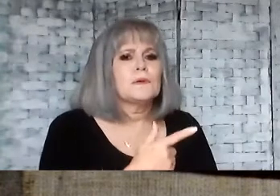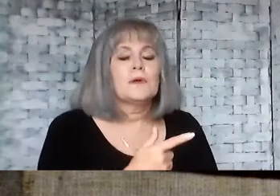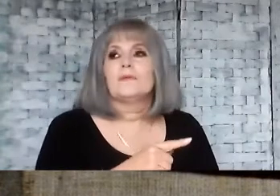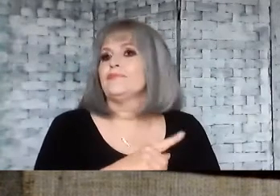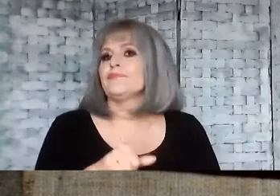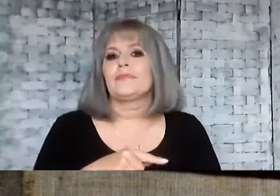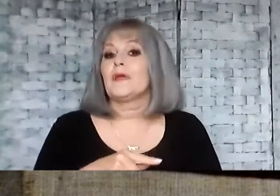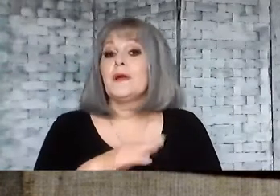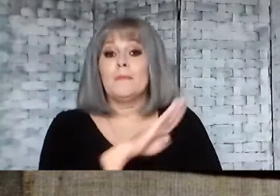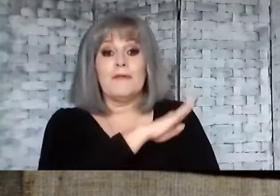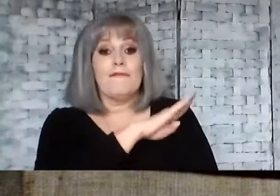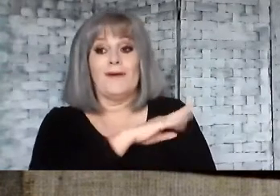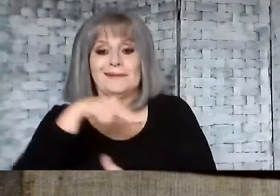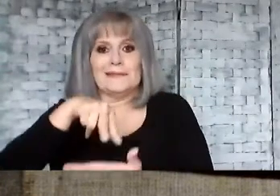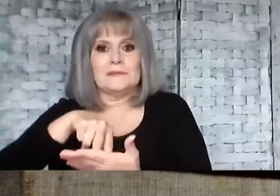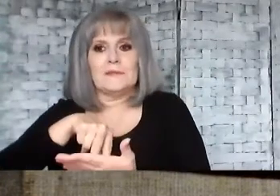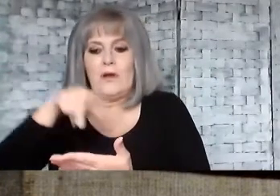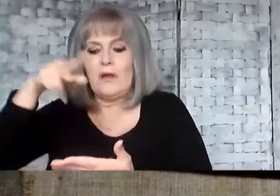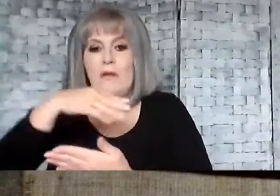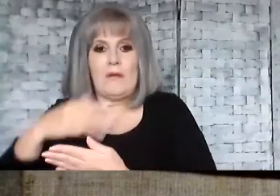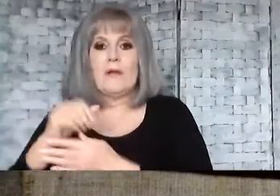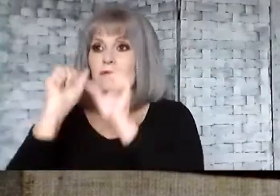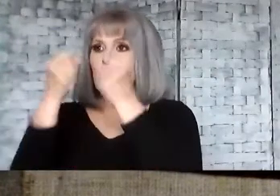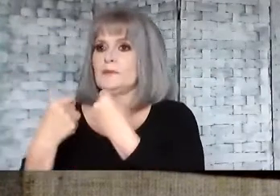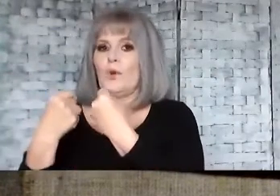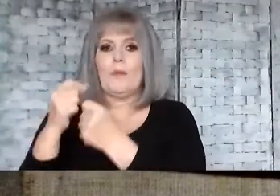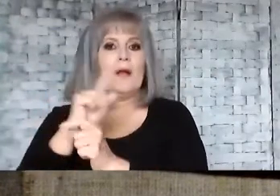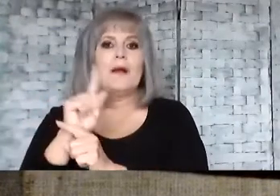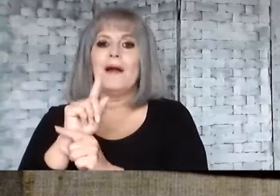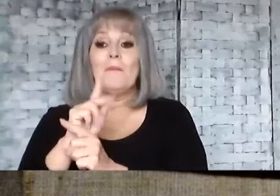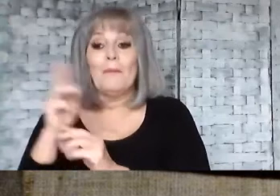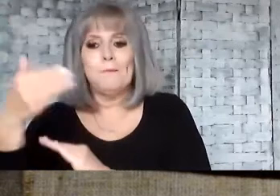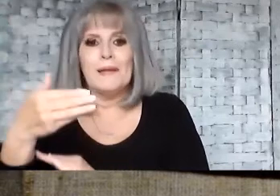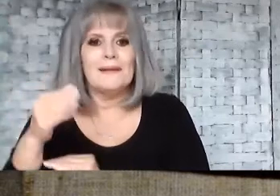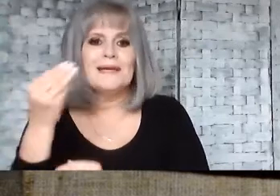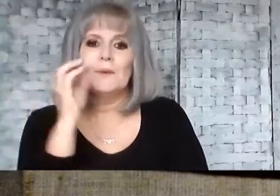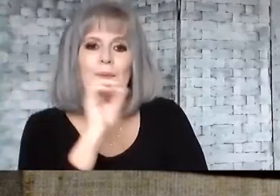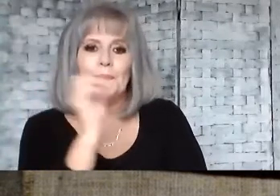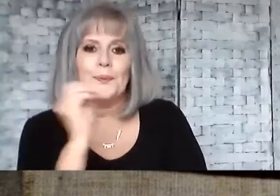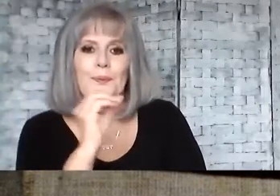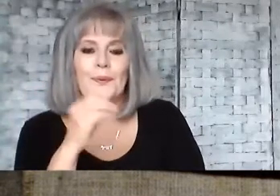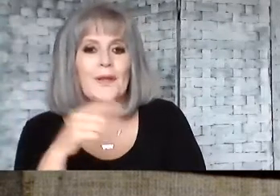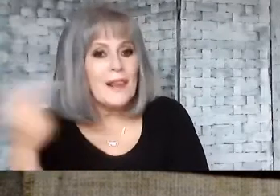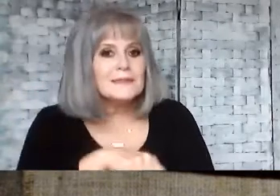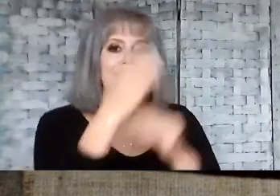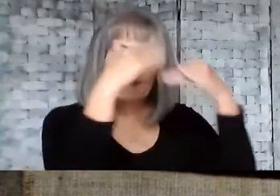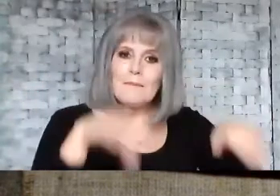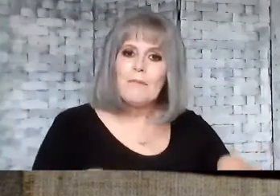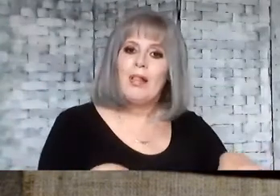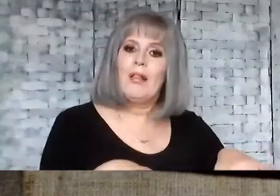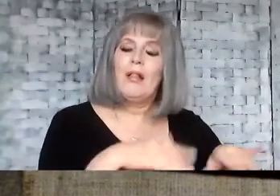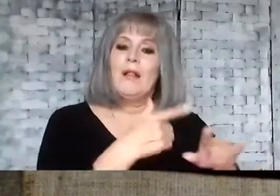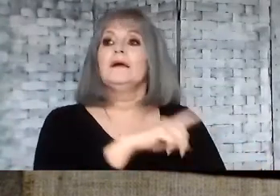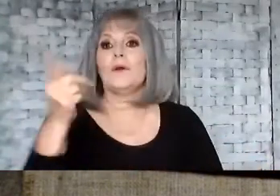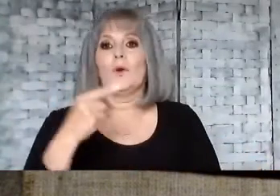Toe ons nou daar kom is die wagte nog voor die deur. Maar toe ons die deur opmaak, toe is daar niemand nie. En die hoofpriester is verlee en terselfdertyd kom daar 'n man